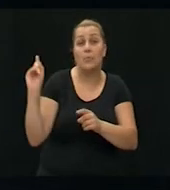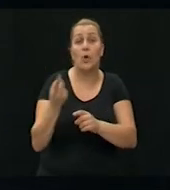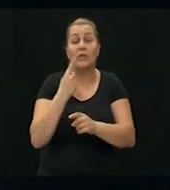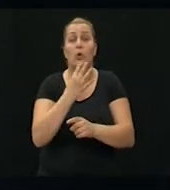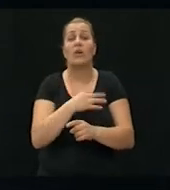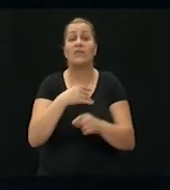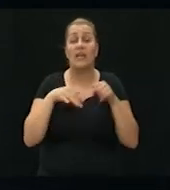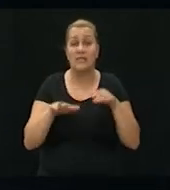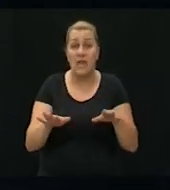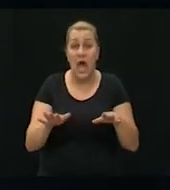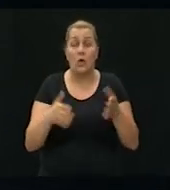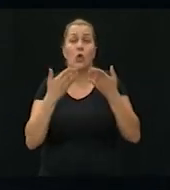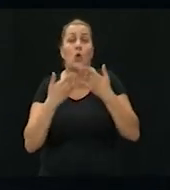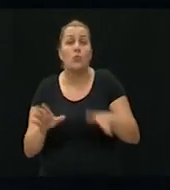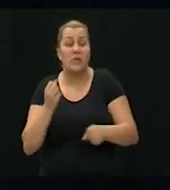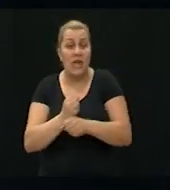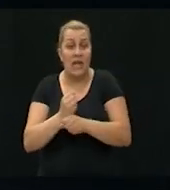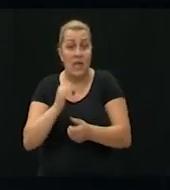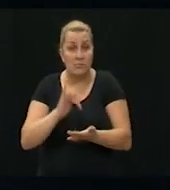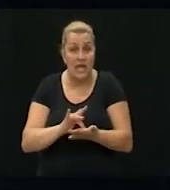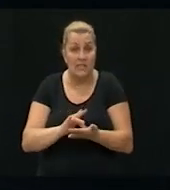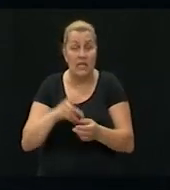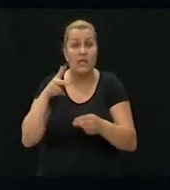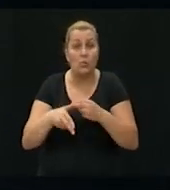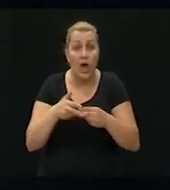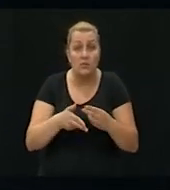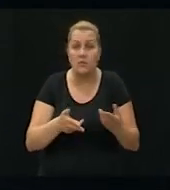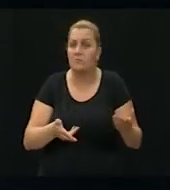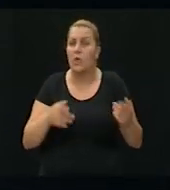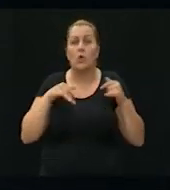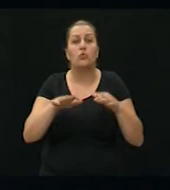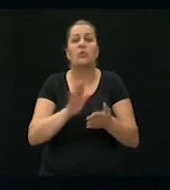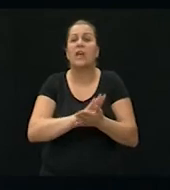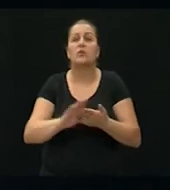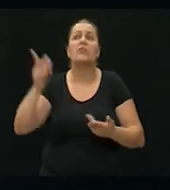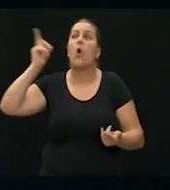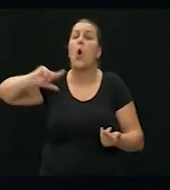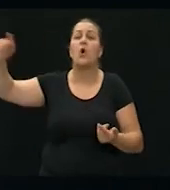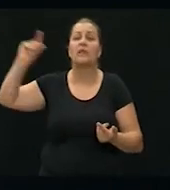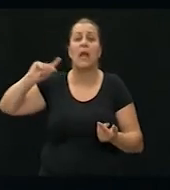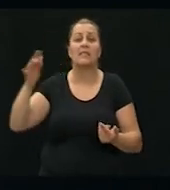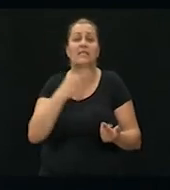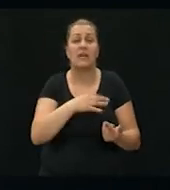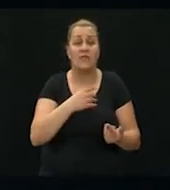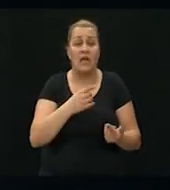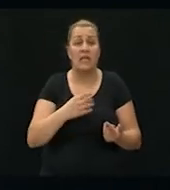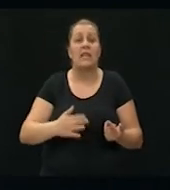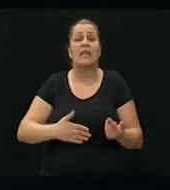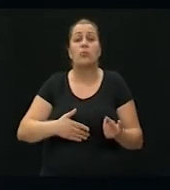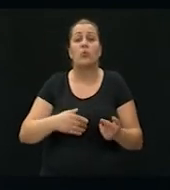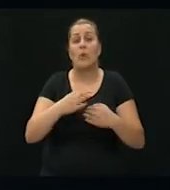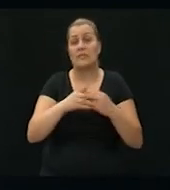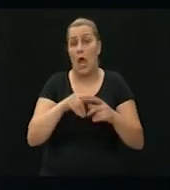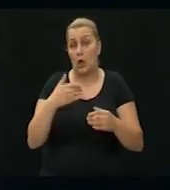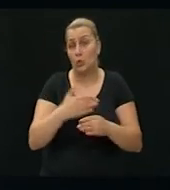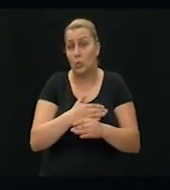hrvatski narod, gubi se radna mjesta, ne postoje. I ljudi jednostavno odlaze iz Hrvatske trbuhom za kruhom. A stvorili